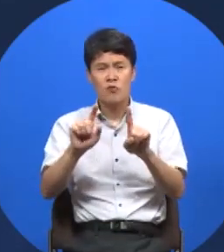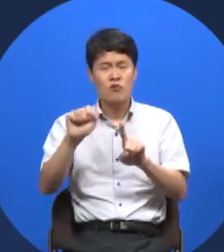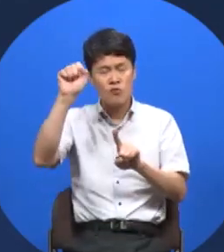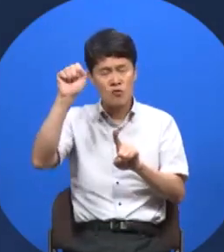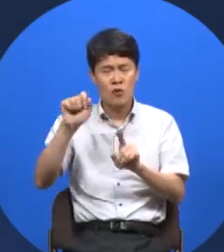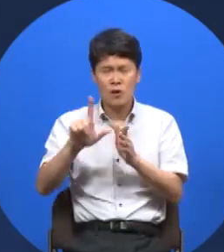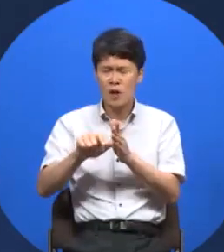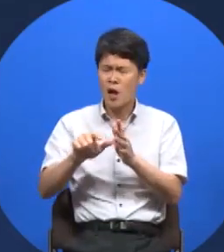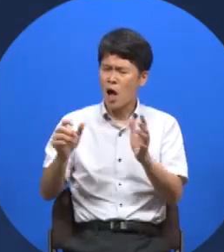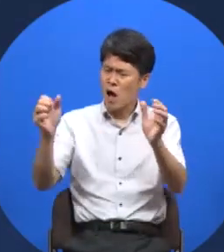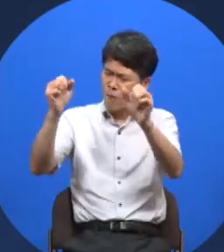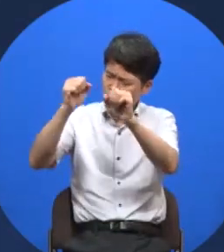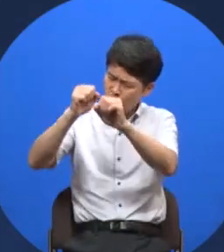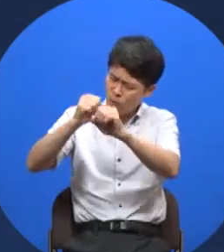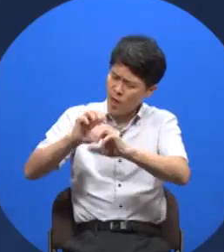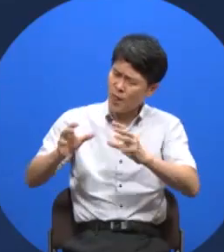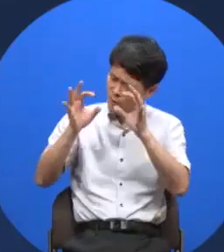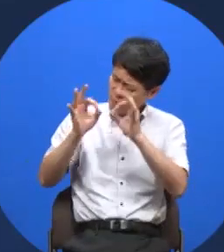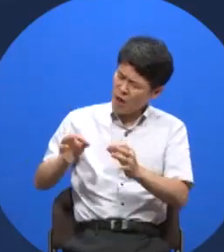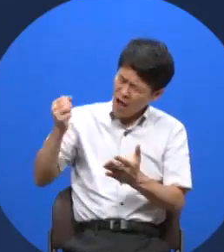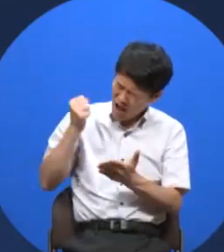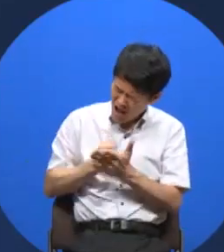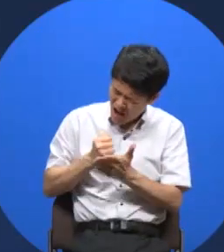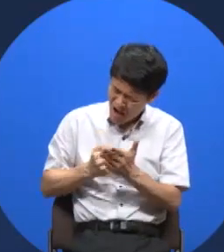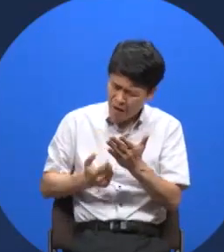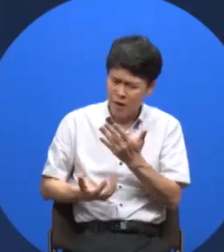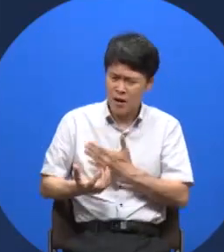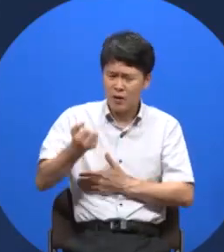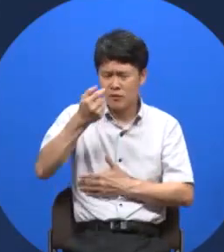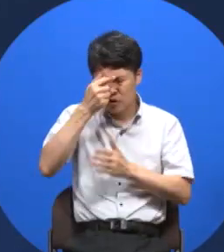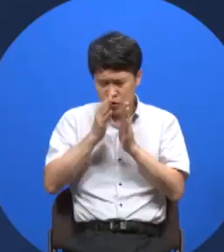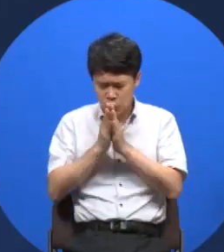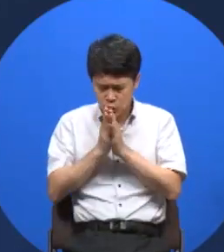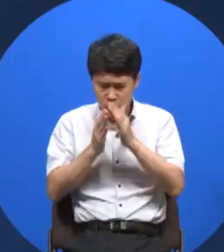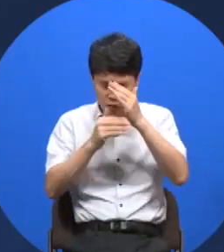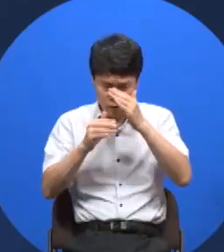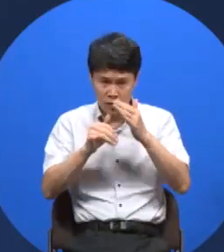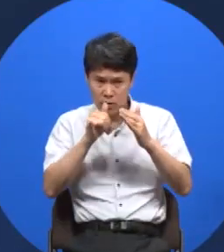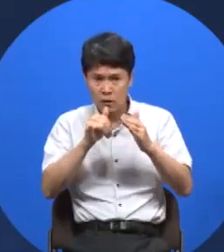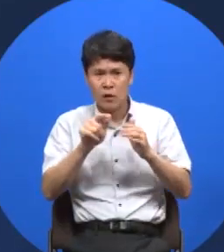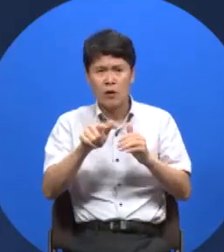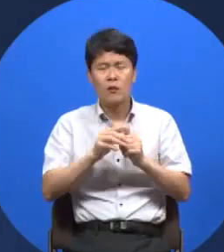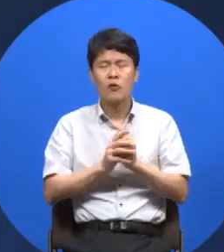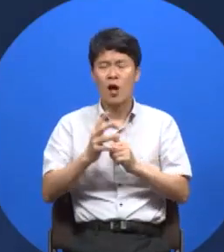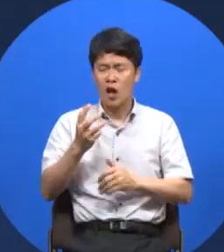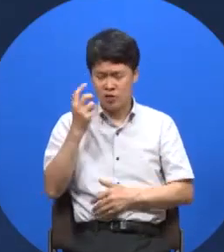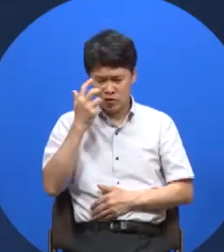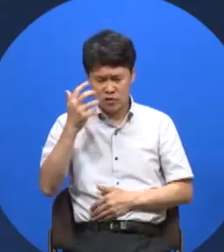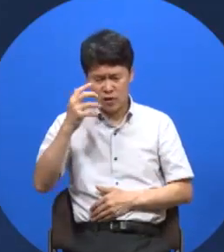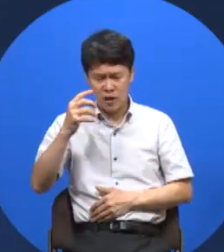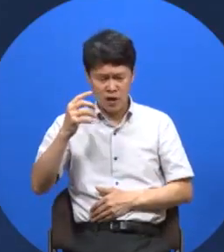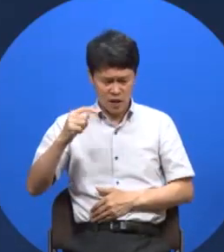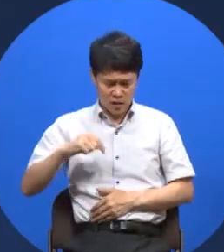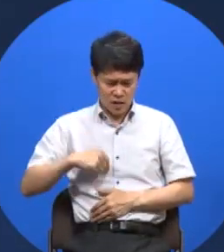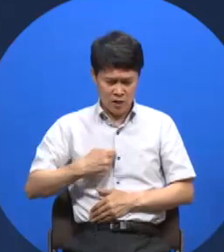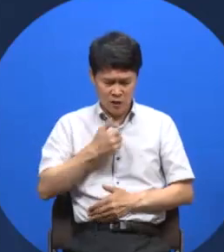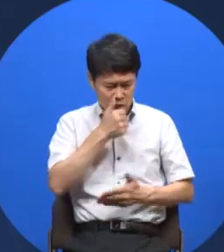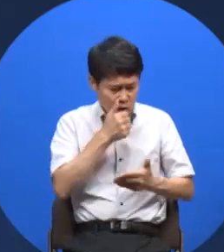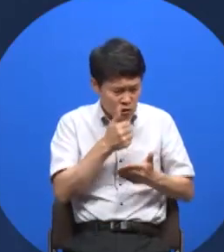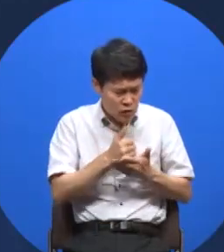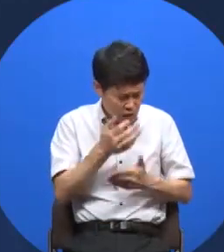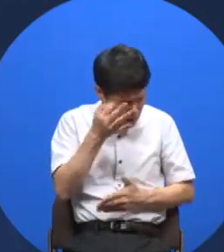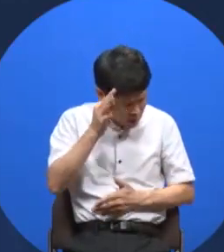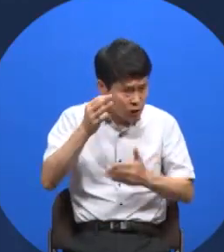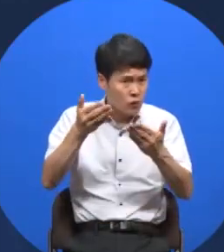망해가는 나라를 보며 안타까움을 가지고 기도하던 성도들, 또 성령께서 자신들의 죄를 깨닫게 해주었을